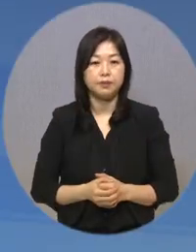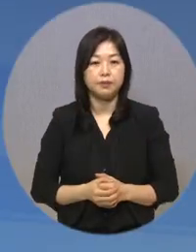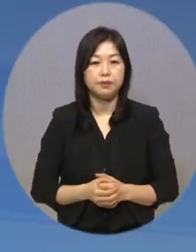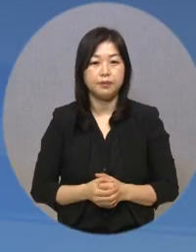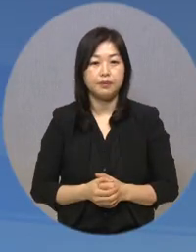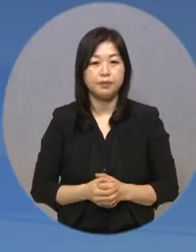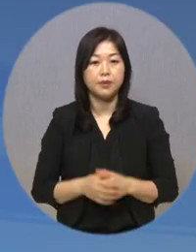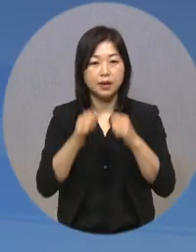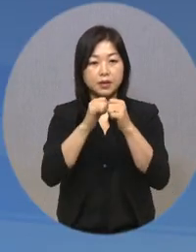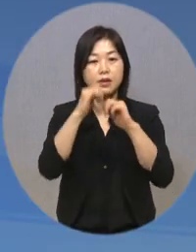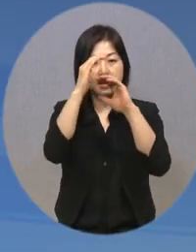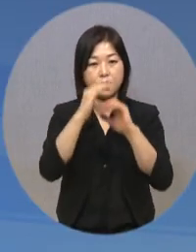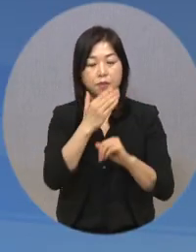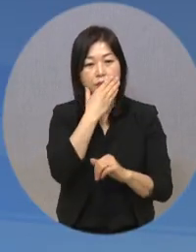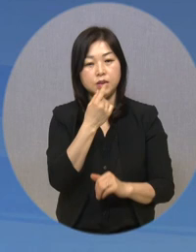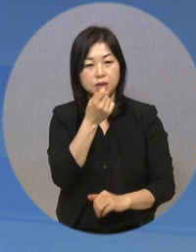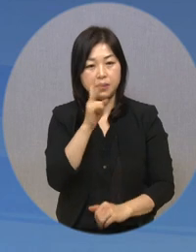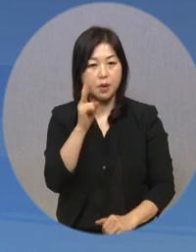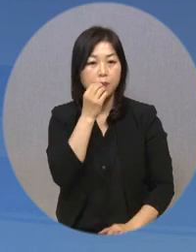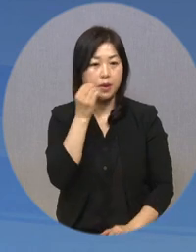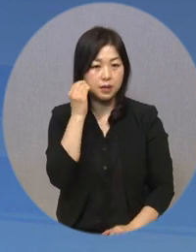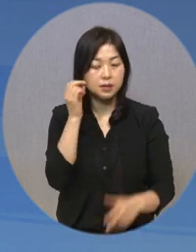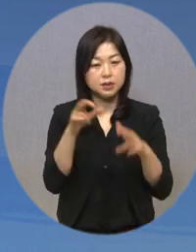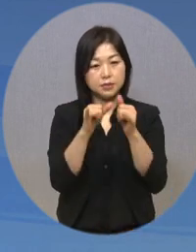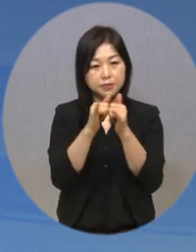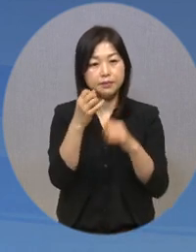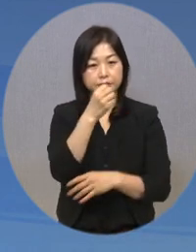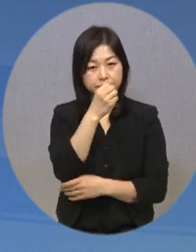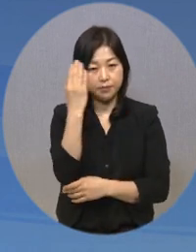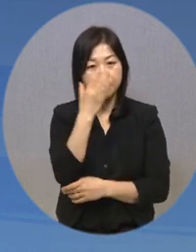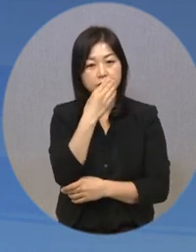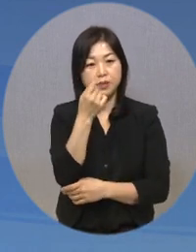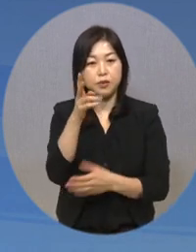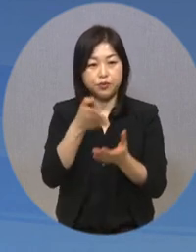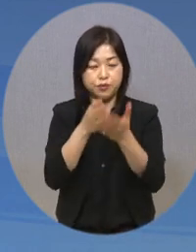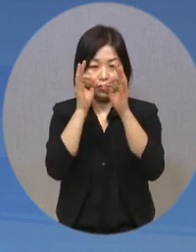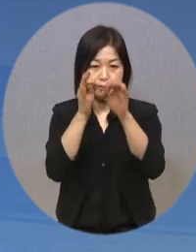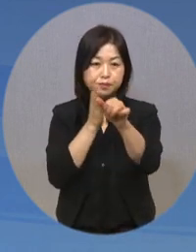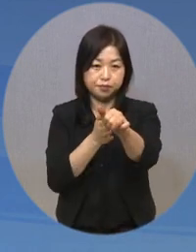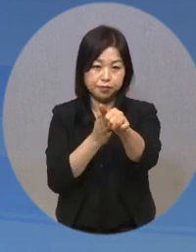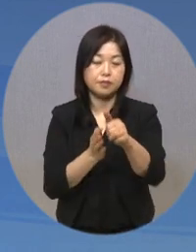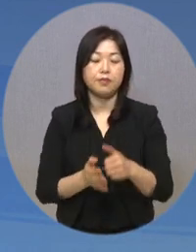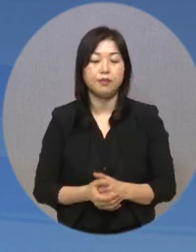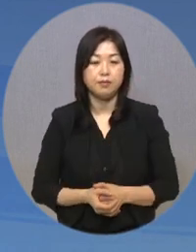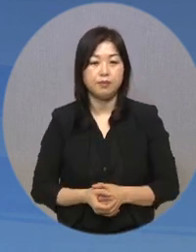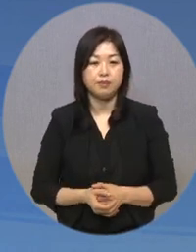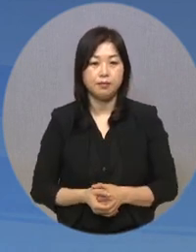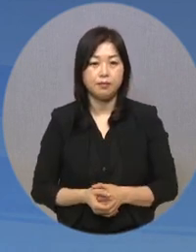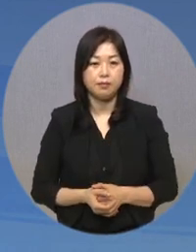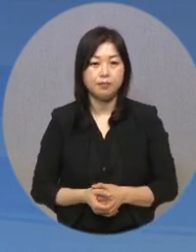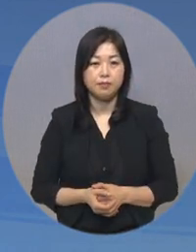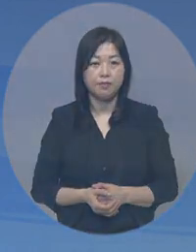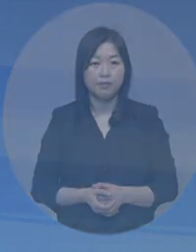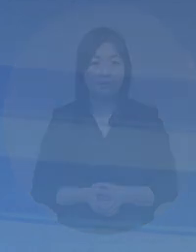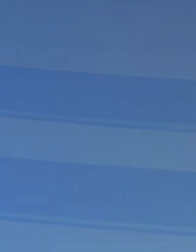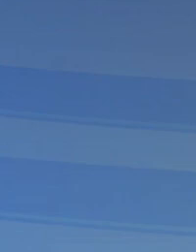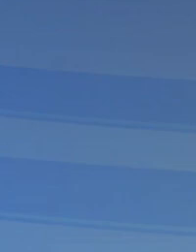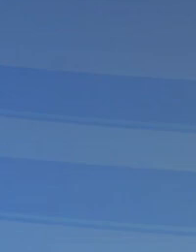이 밖에 자세한 사항은 외피아뉴스 홈페이지와 장애인신문, 복지TV 뉴스를 통해 확인할 수 있습니다.